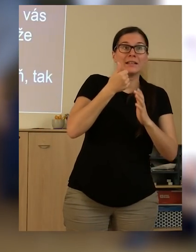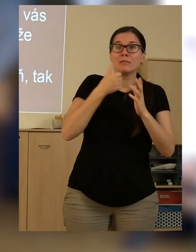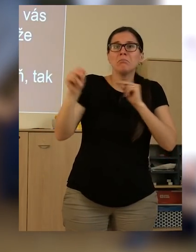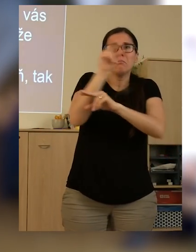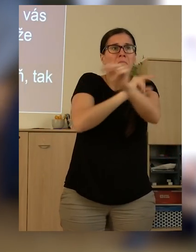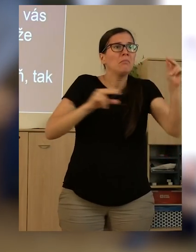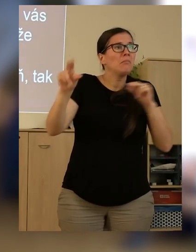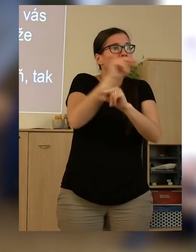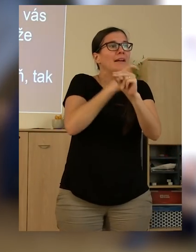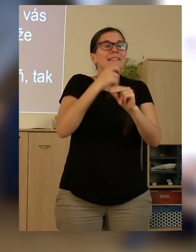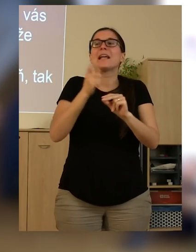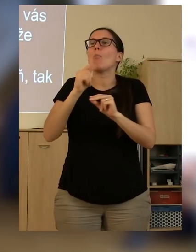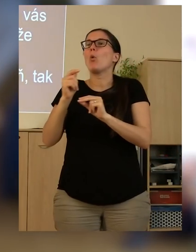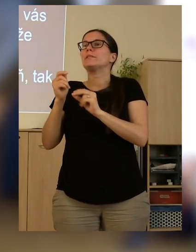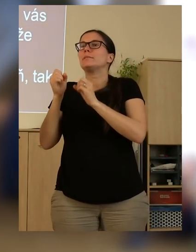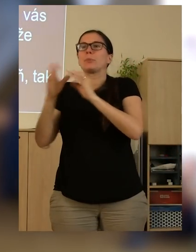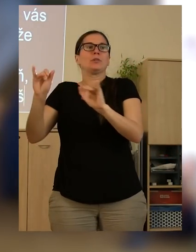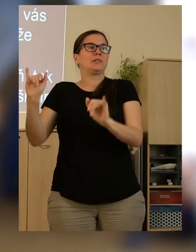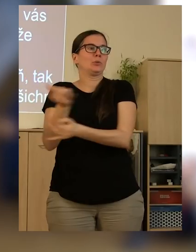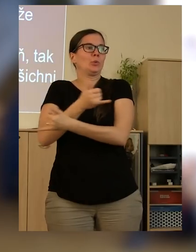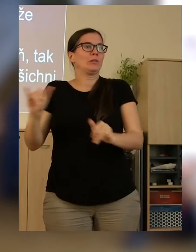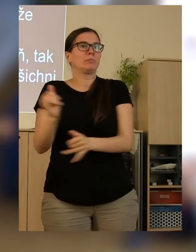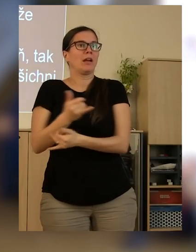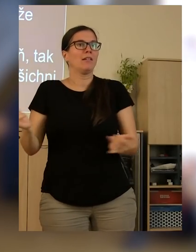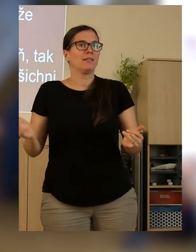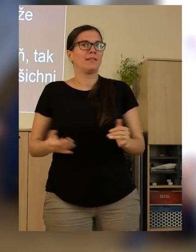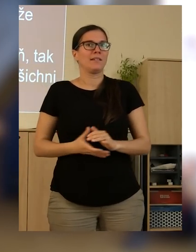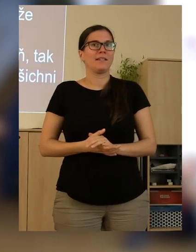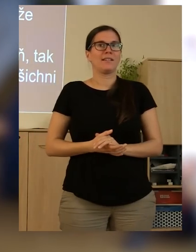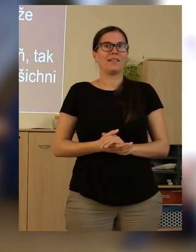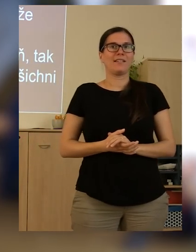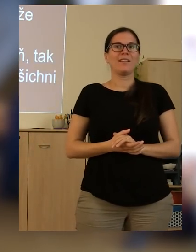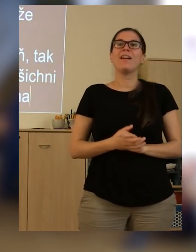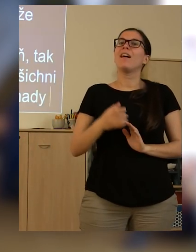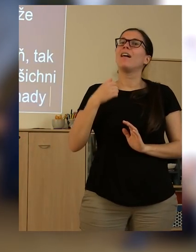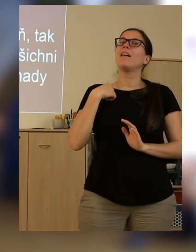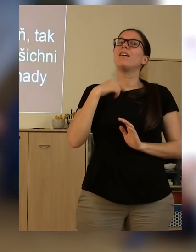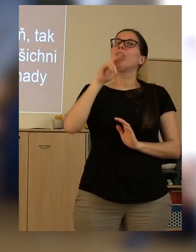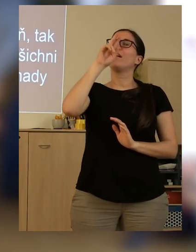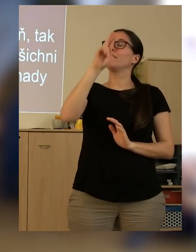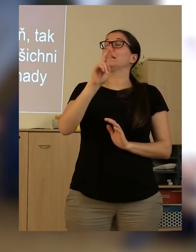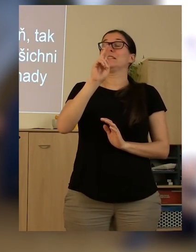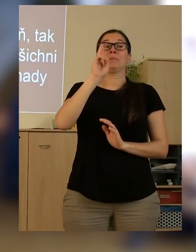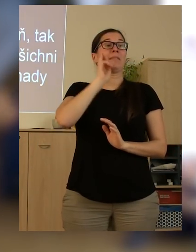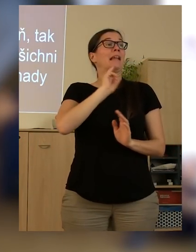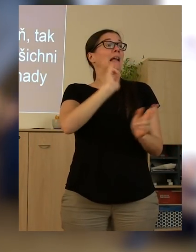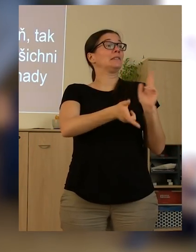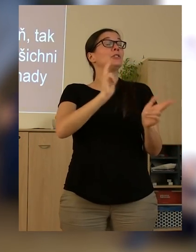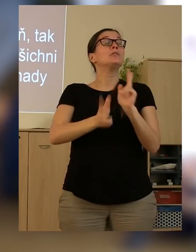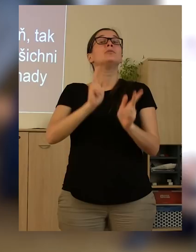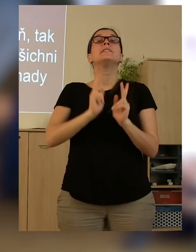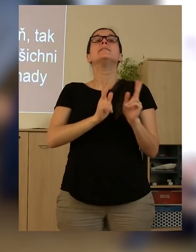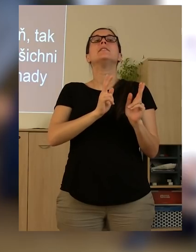Jo, že všichni dohromady jako hrajou a dohromady to vytváří nějakou něco, a já vždycky, když vidím, jak se spolu baví ty neslyšící, tak...